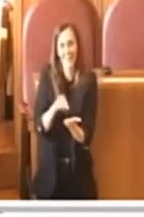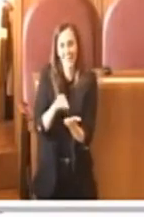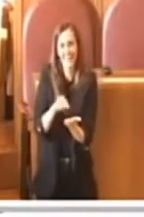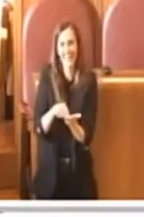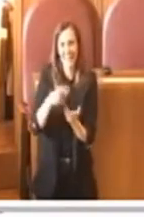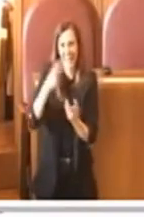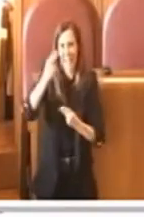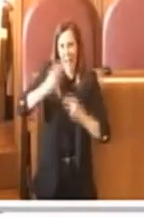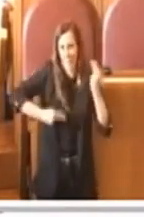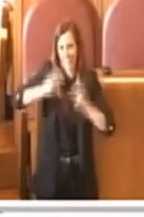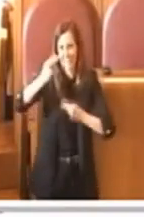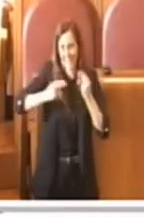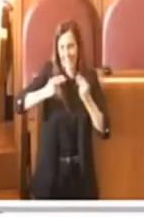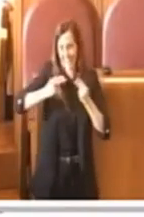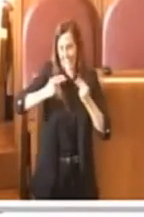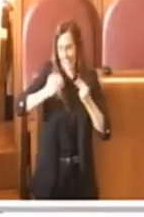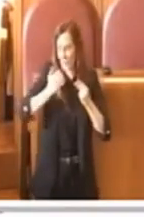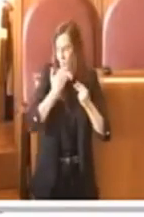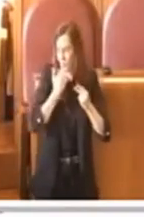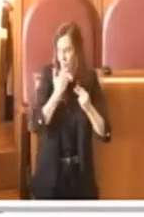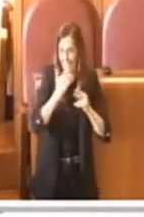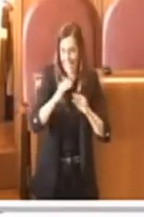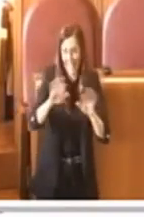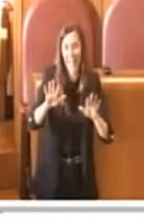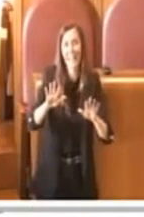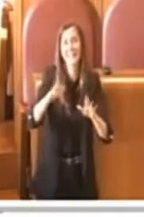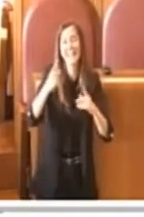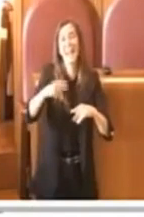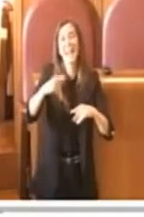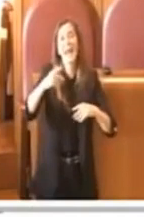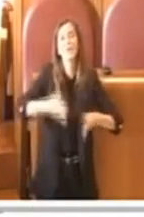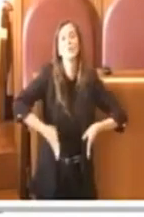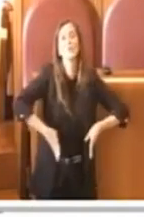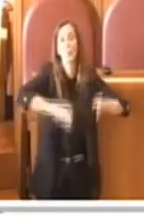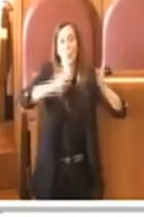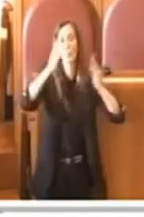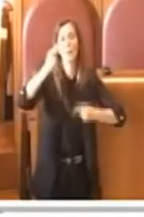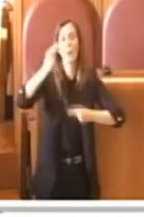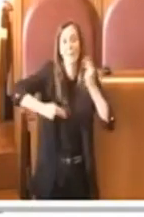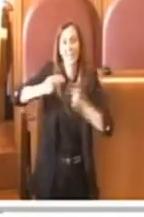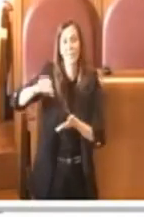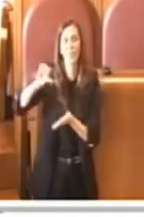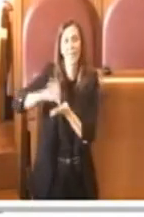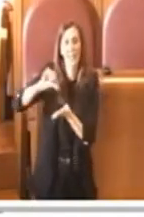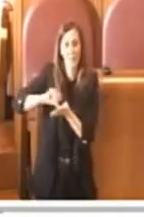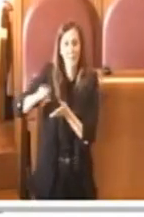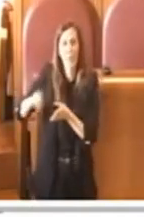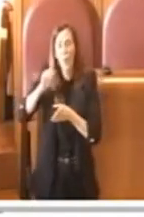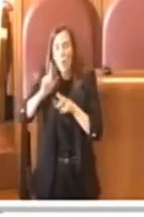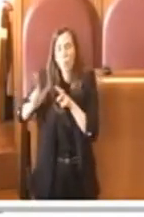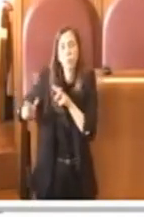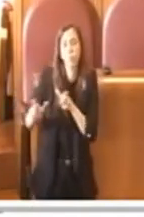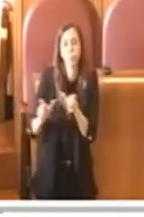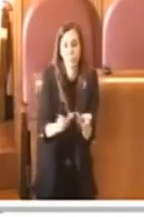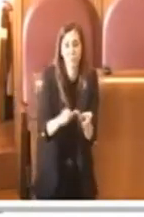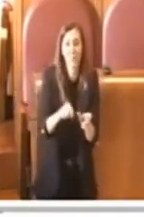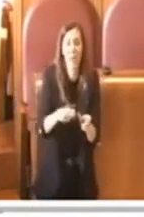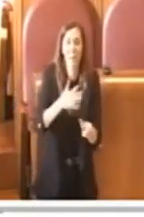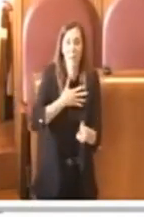tutta l'amministrazione, scusate, della struttura dell'amministrazione capitolina che deve andare a occuparsi del patrimonio,